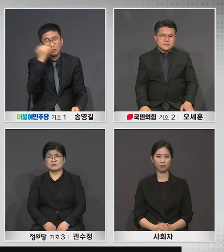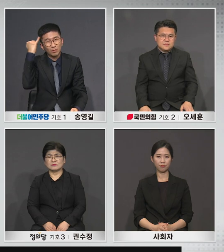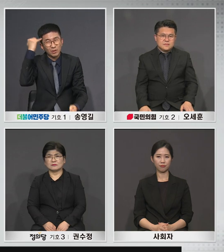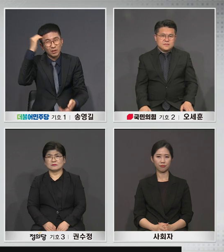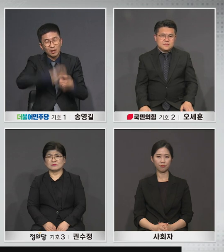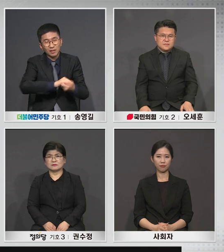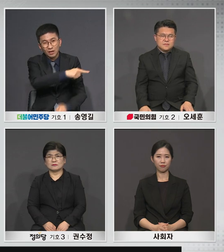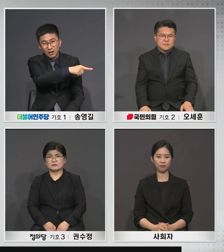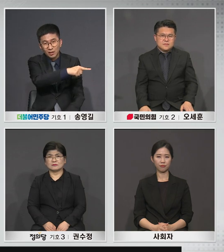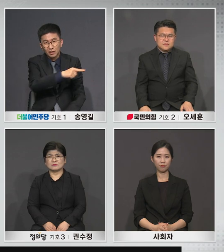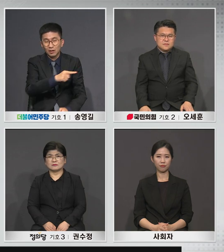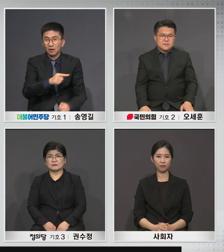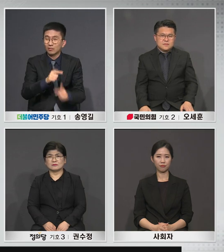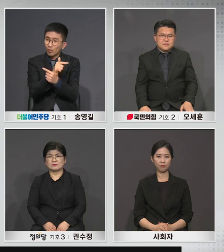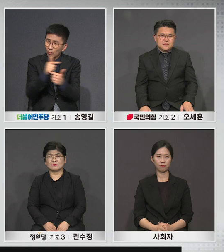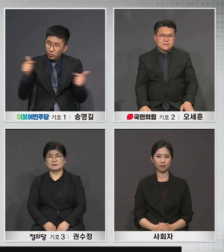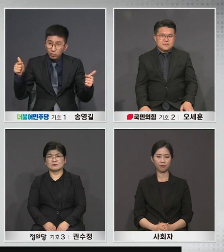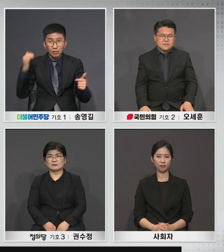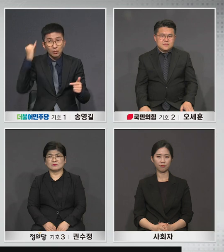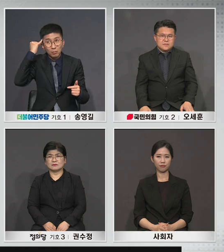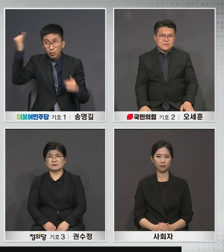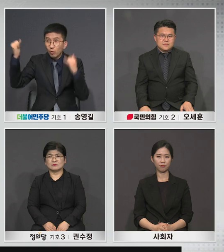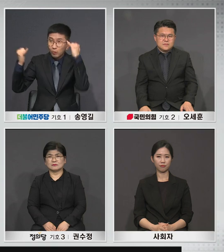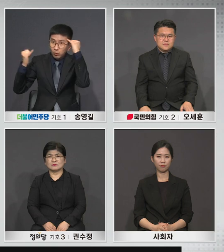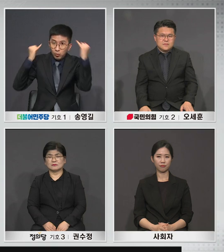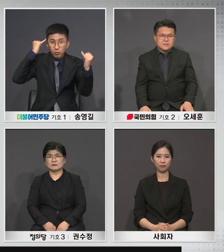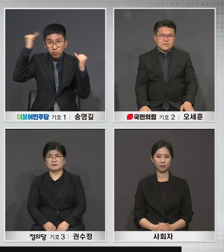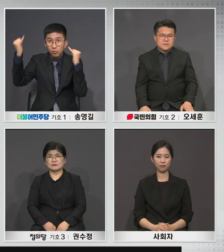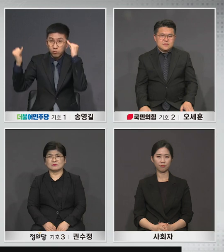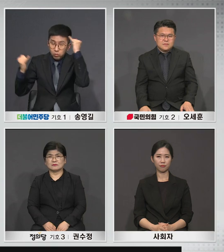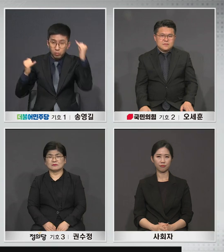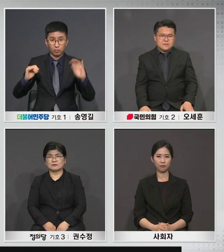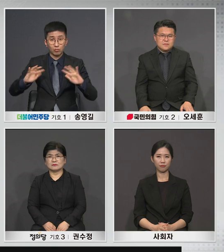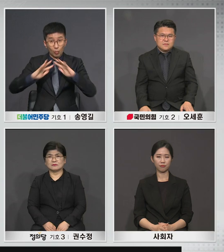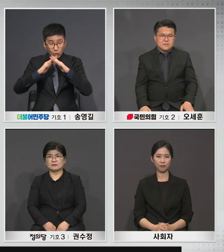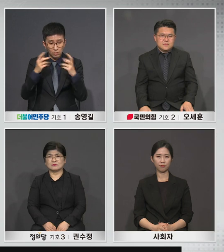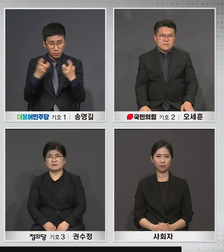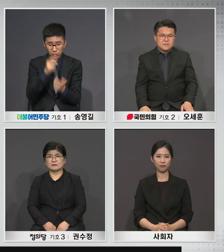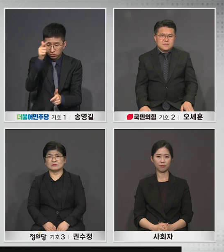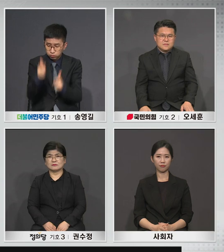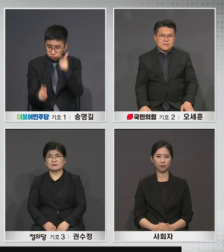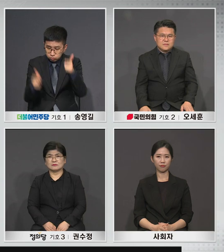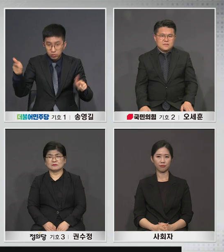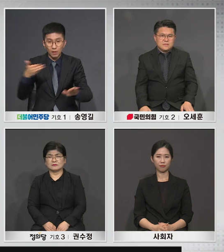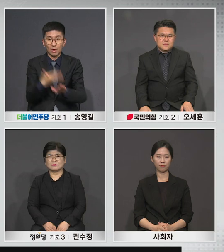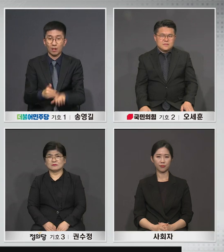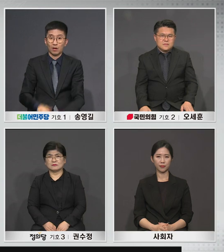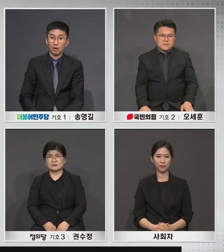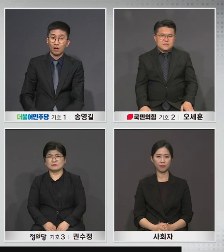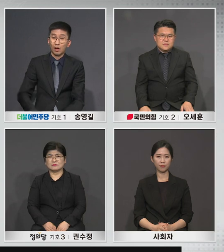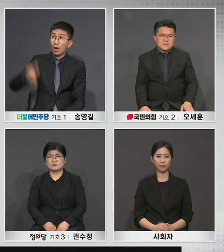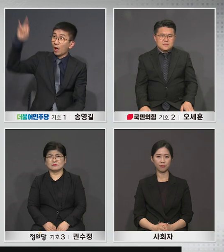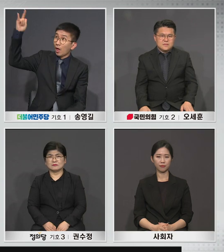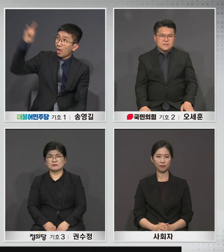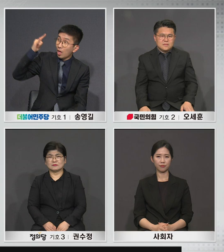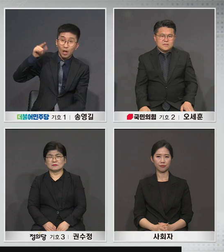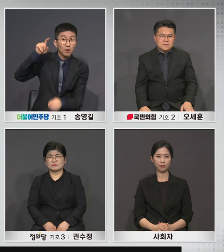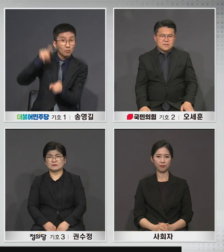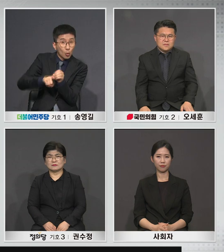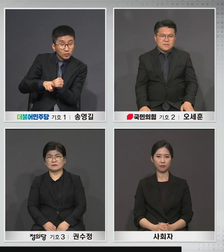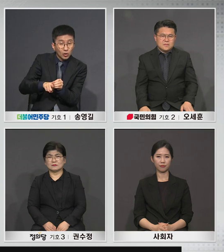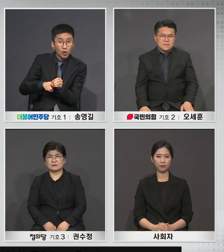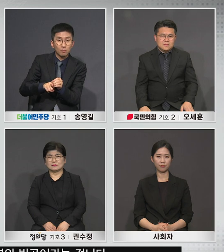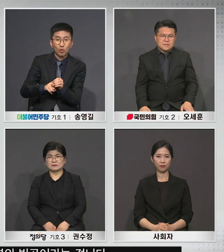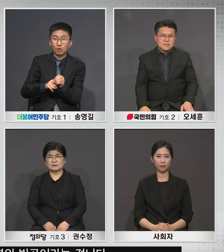형태로도 질 수가 있고 새로운 공사 기법들이 만들어져서 실제로 일조권을 직사각 형태로 짓는 것에 비해서 반구